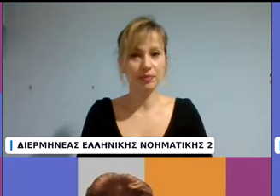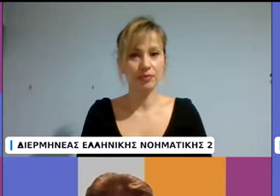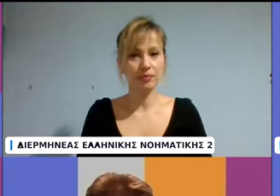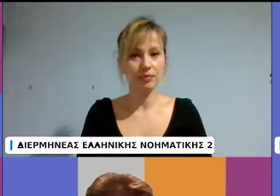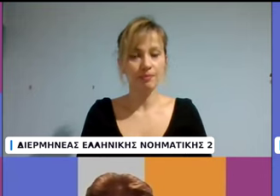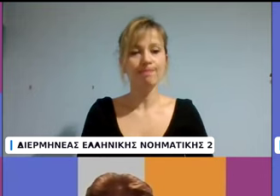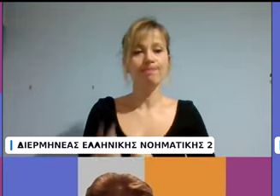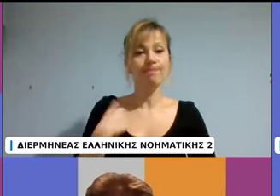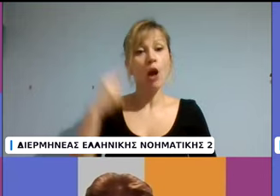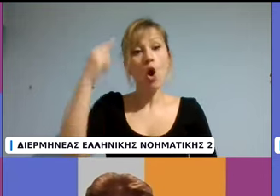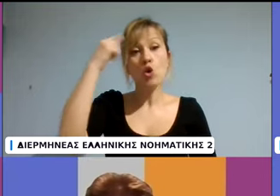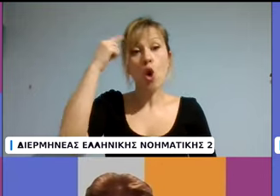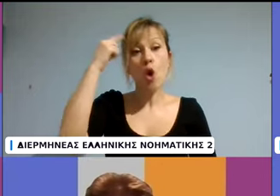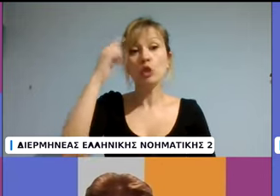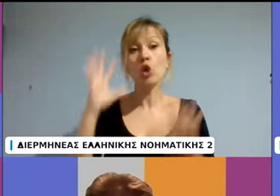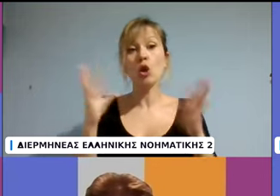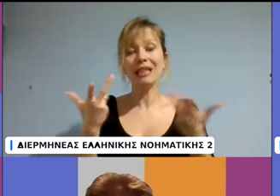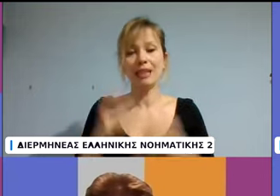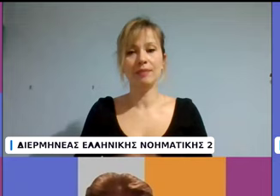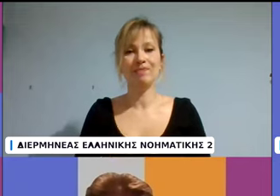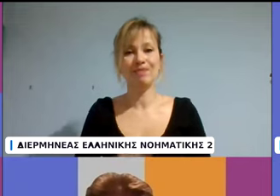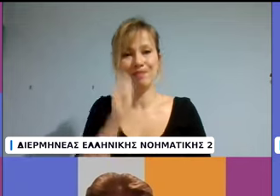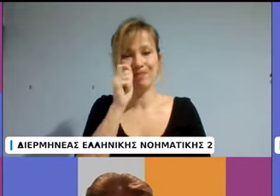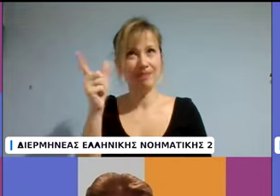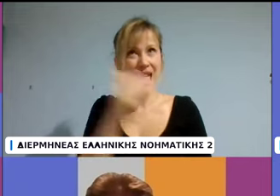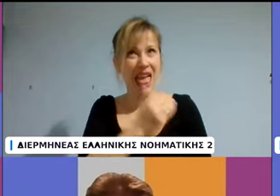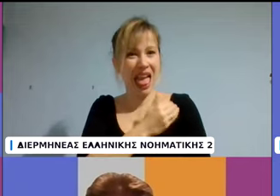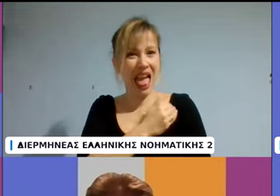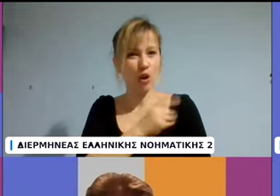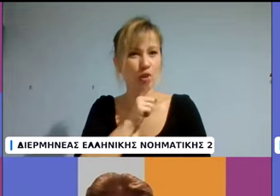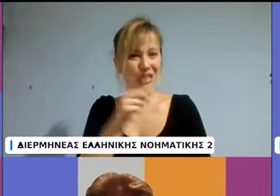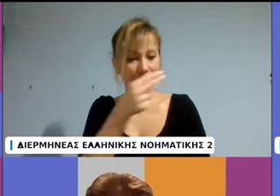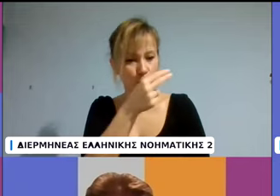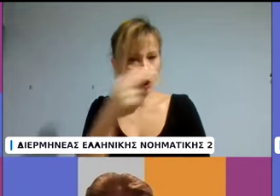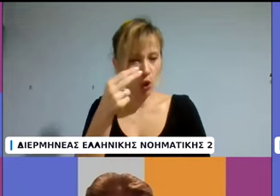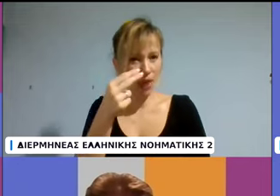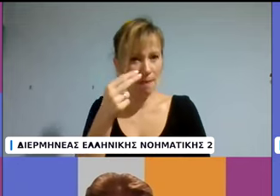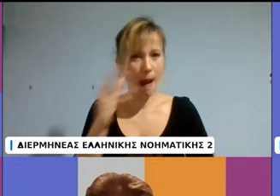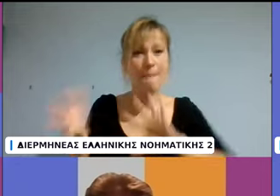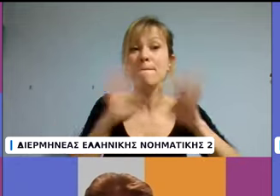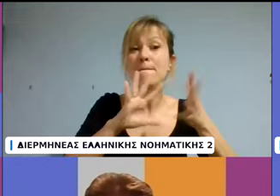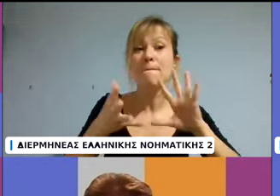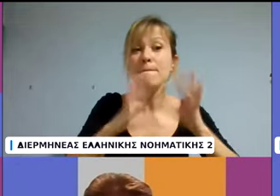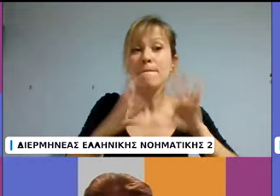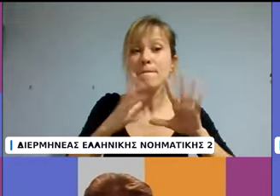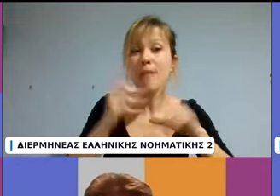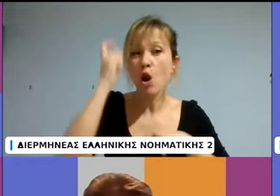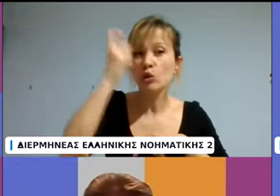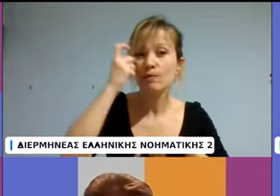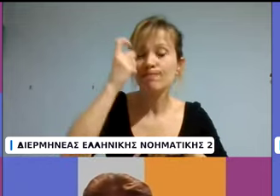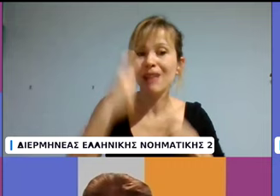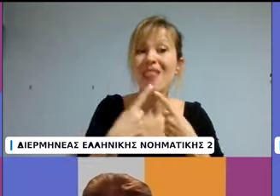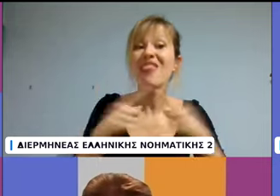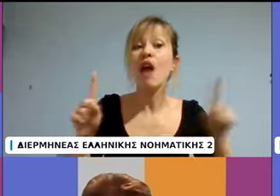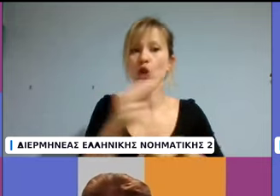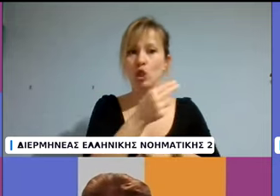Έχω την αίσθηση ότι ο Ανδρέας έχει στο μυαλό του κάτι διαφορετικό από αυτό στο οποίο